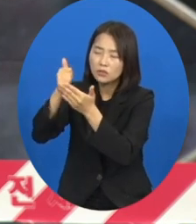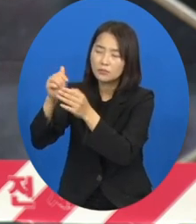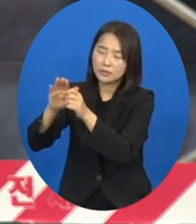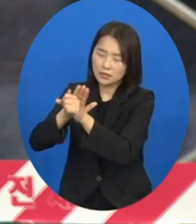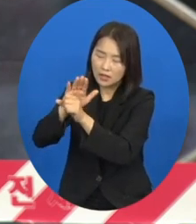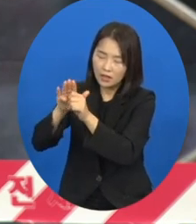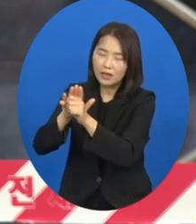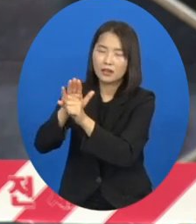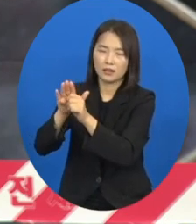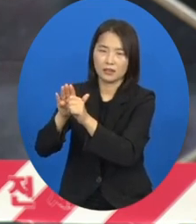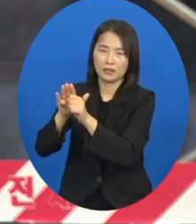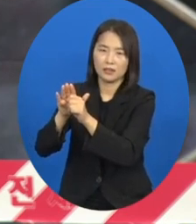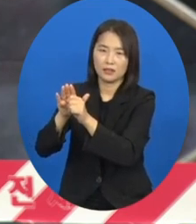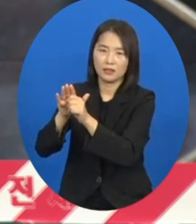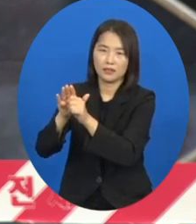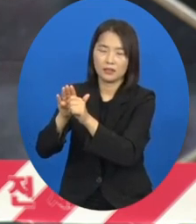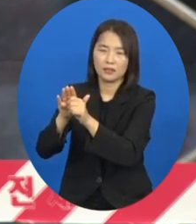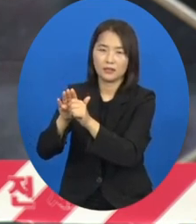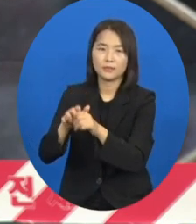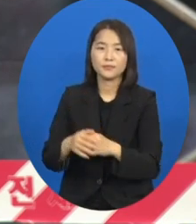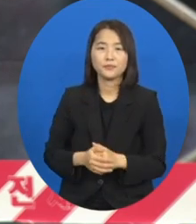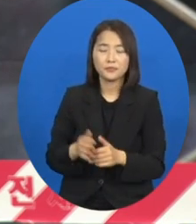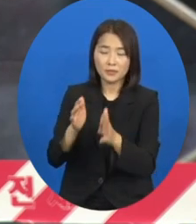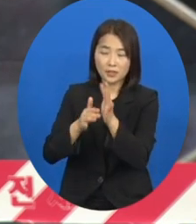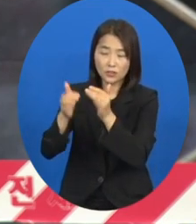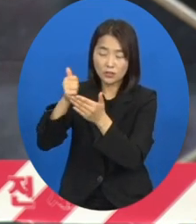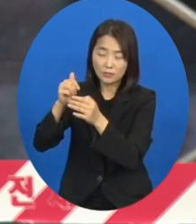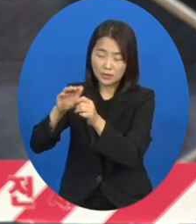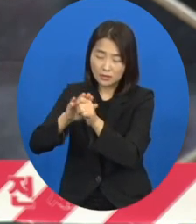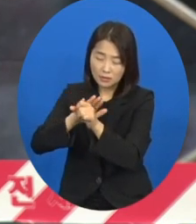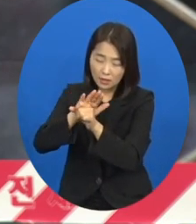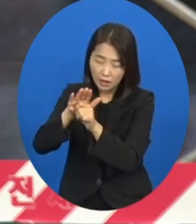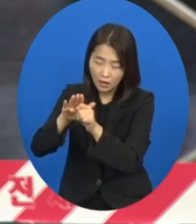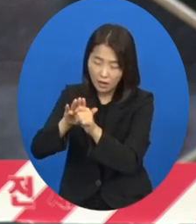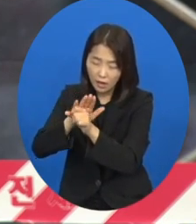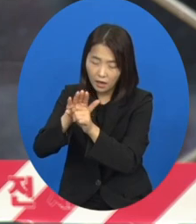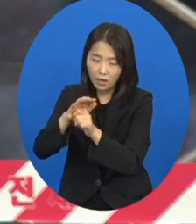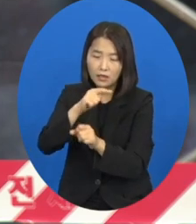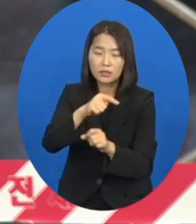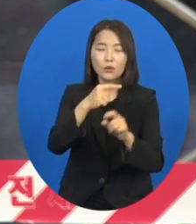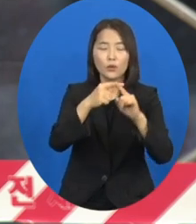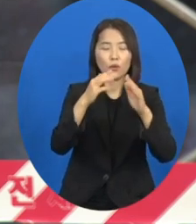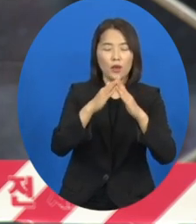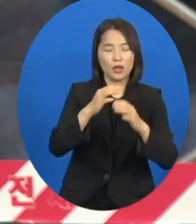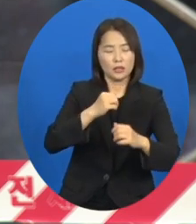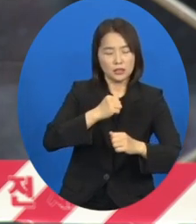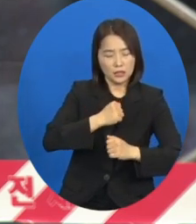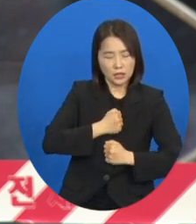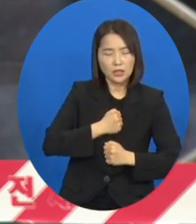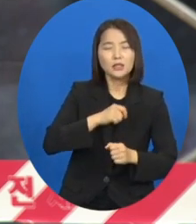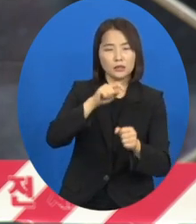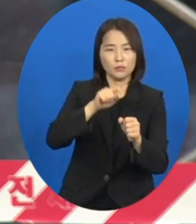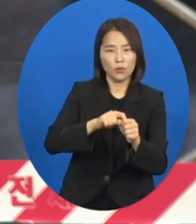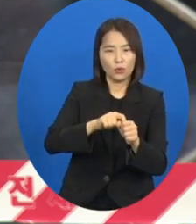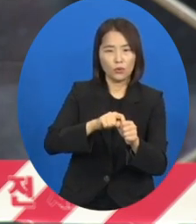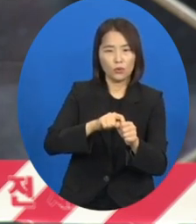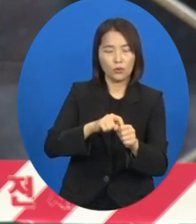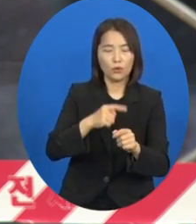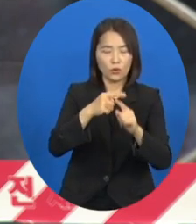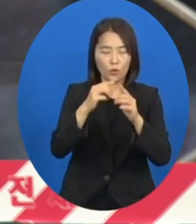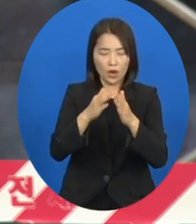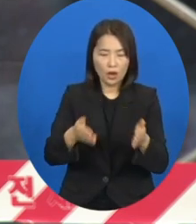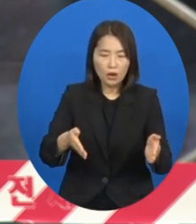것입니다. 예수님이 그토록 사랑했던 그 교회를 지키고자 했던 것이지 교회 건물을